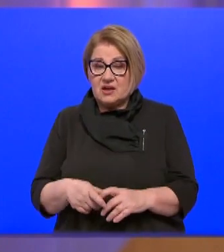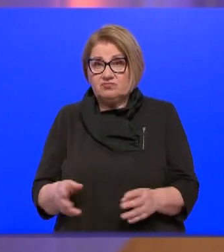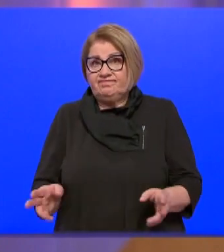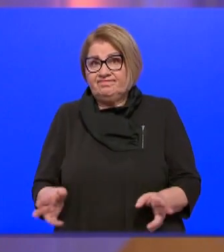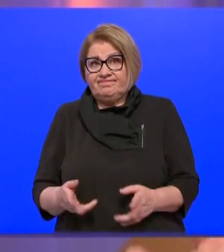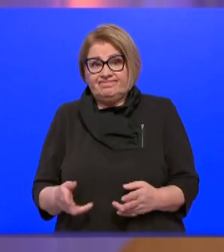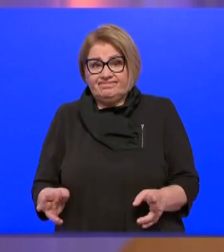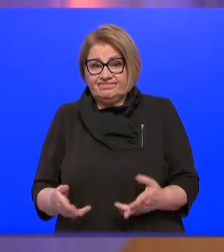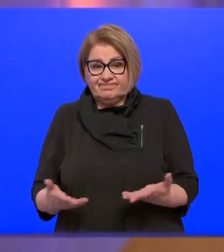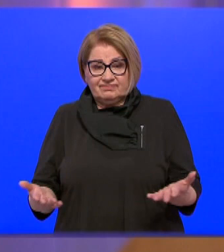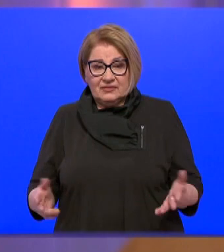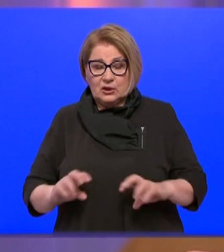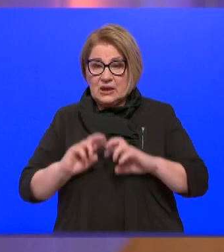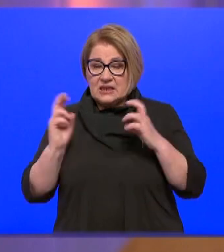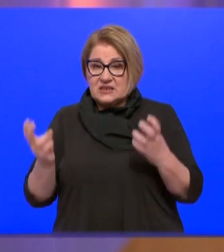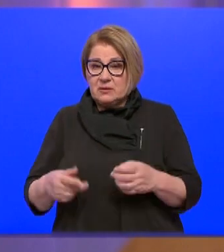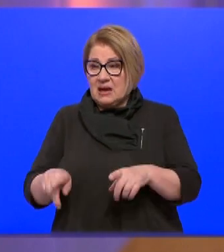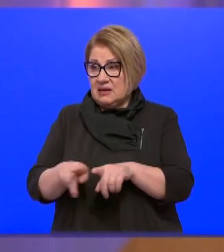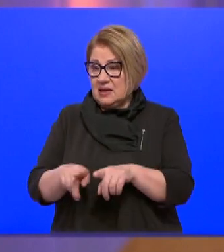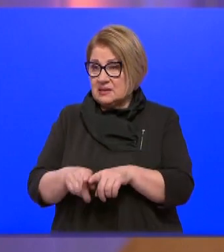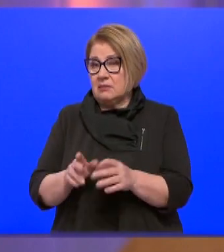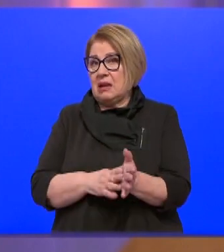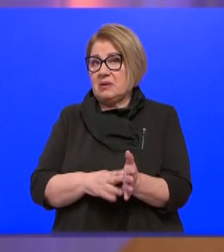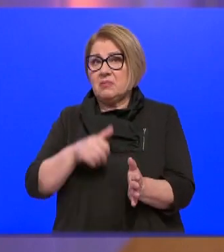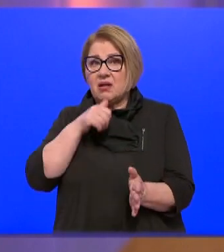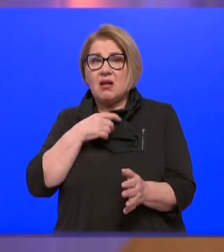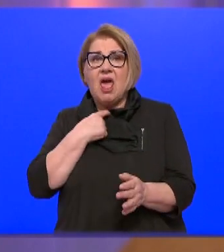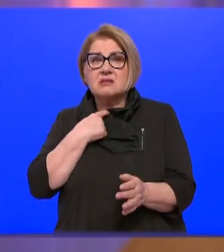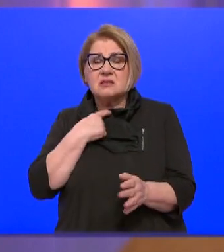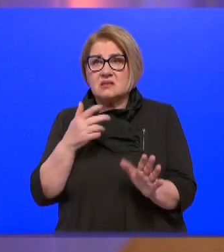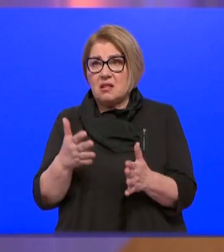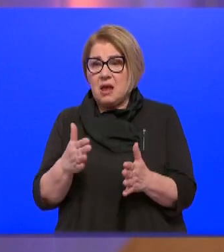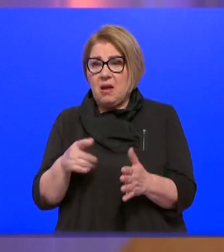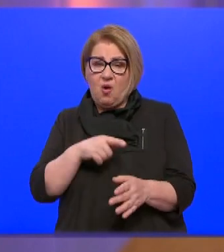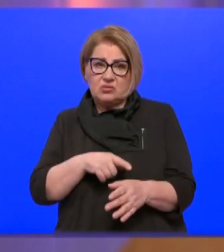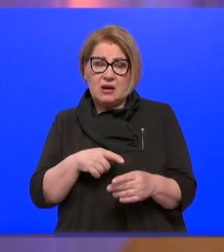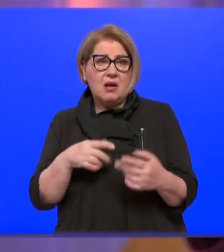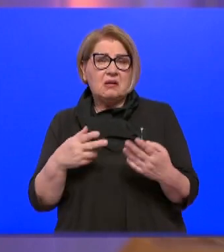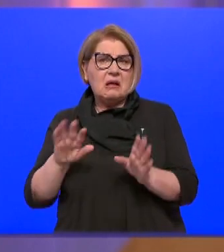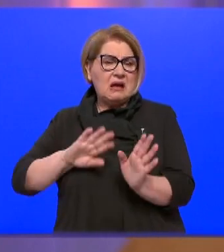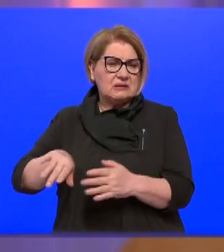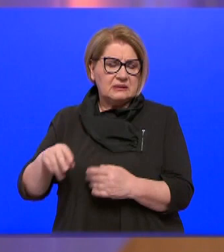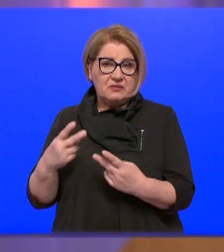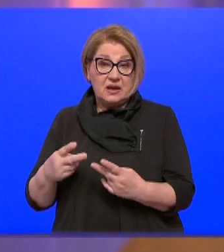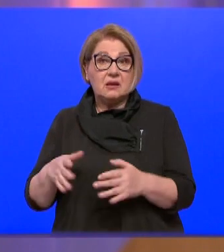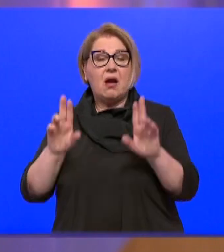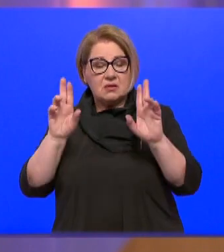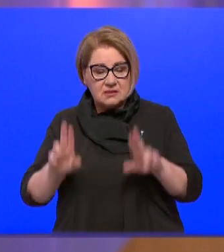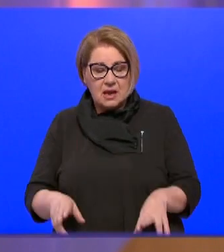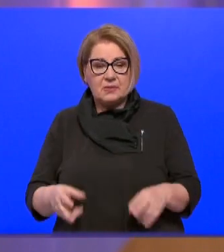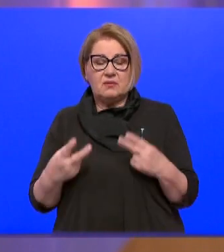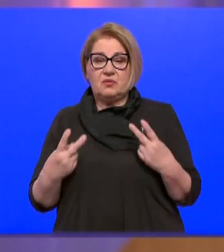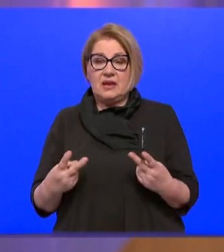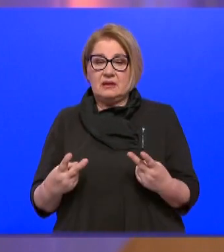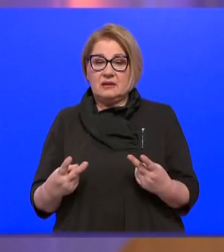nije kao i svima drugima. Tako mm-hmm. da kao zajednica, zdrava zajednica pod katoličkim vrijednostima,